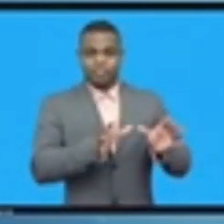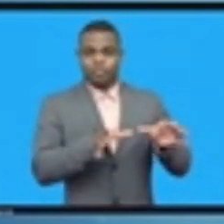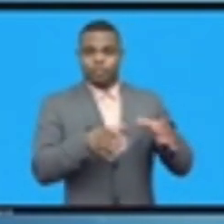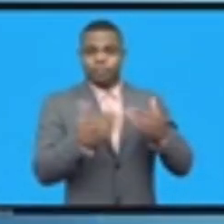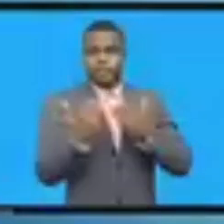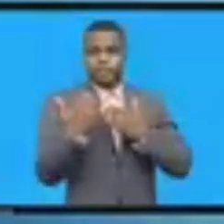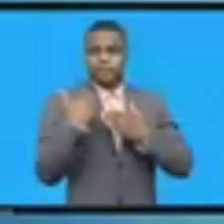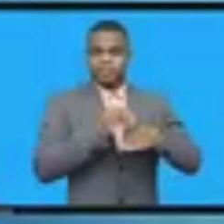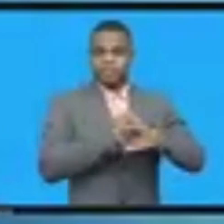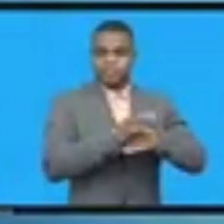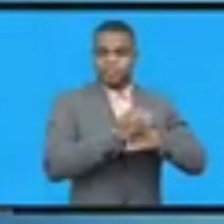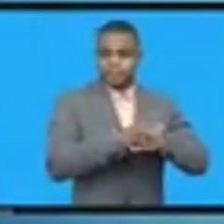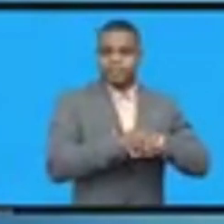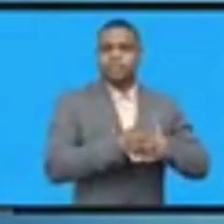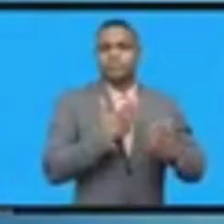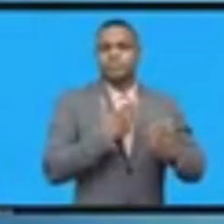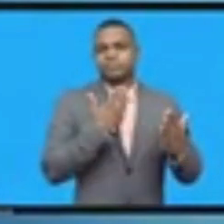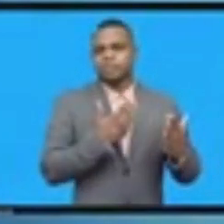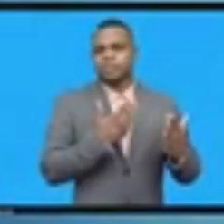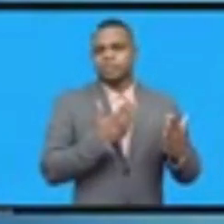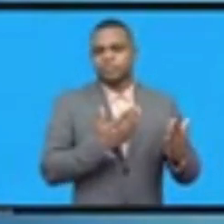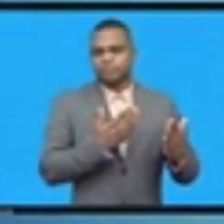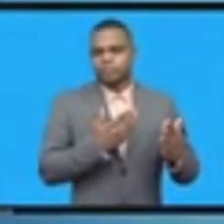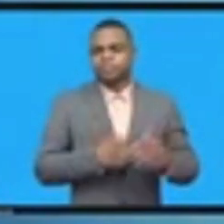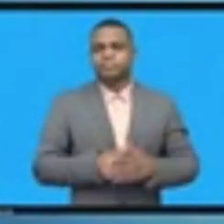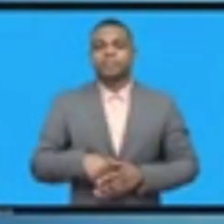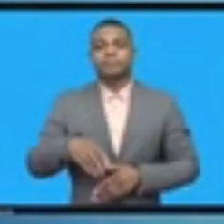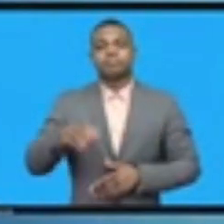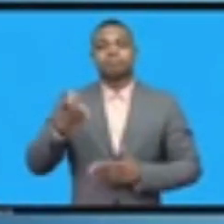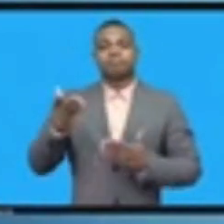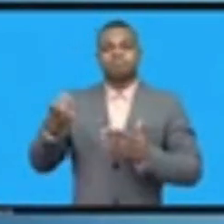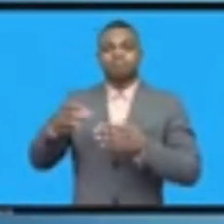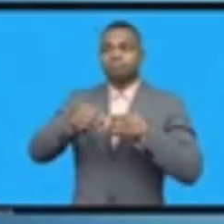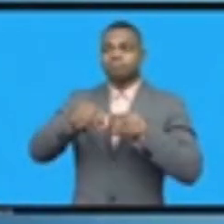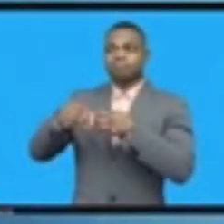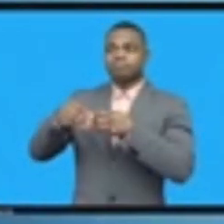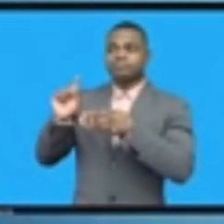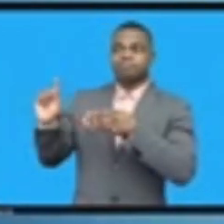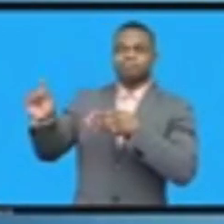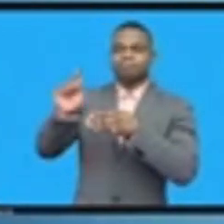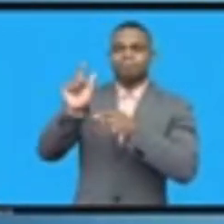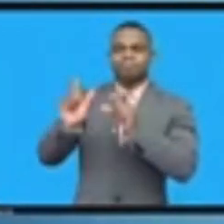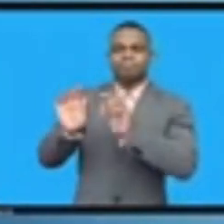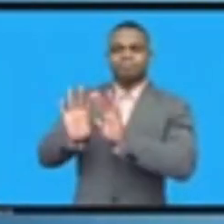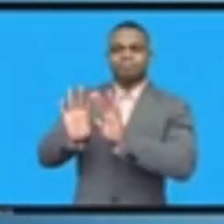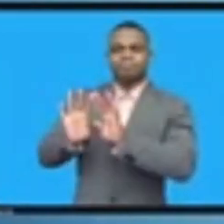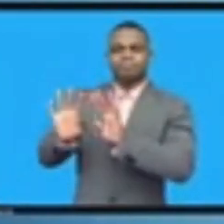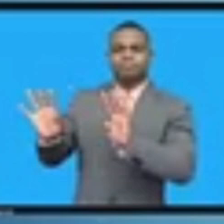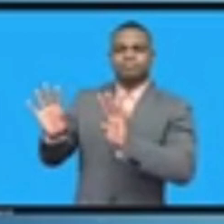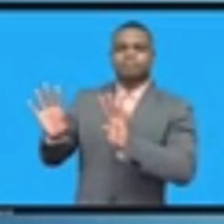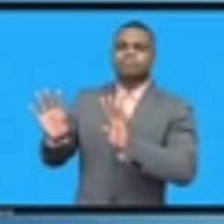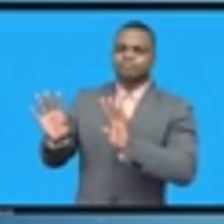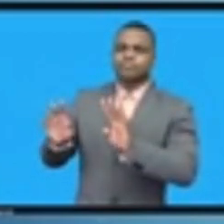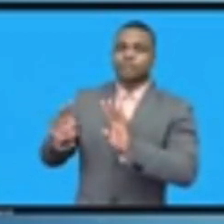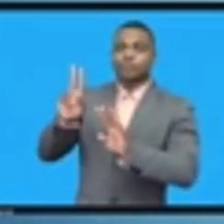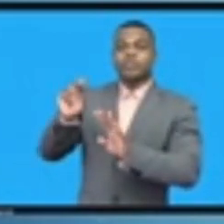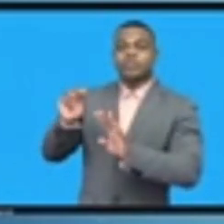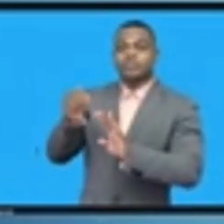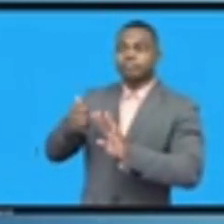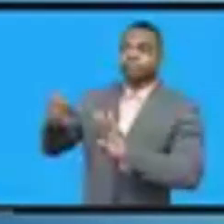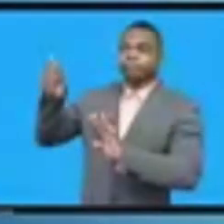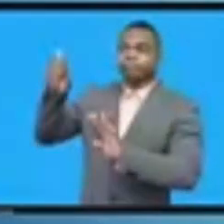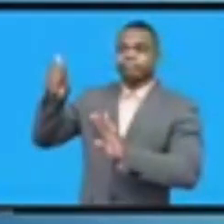我们的领导专家组认识到联合国秘书长安东尼奥·古特雷